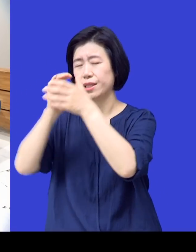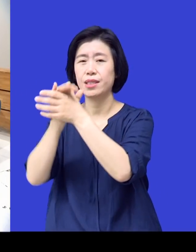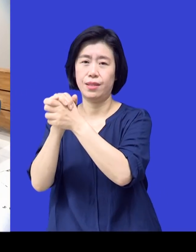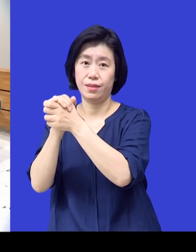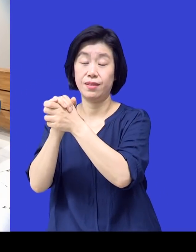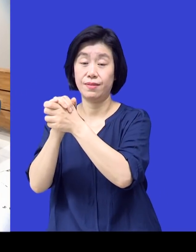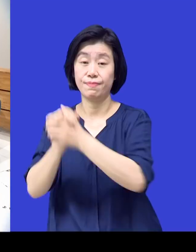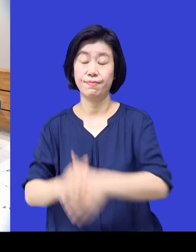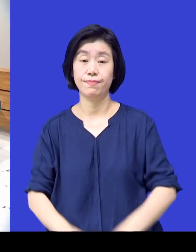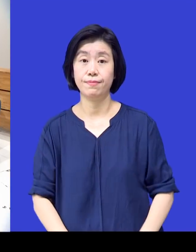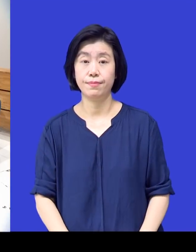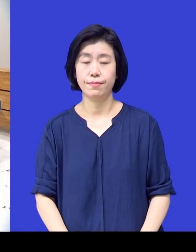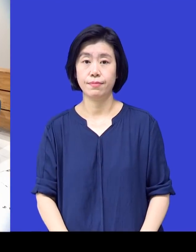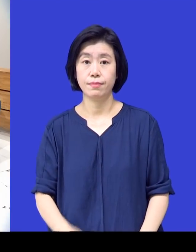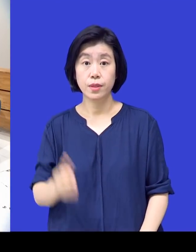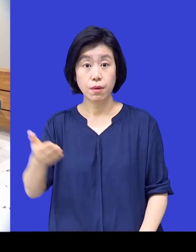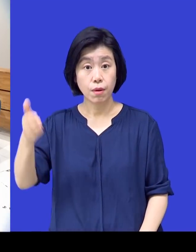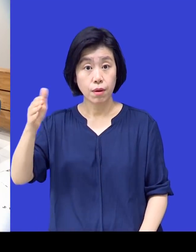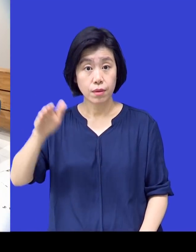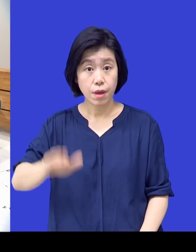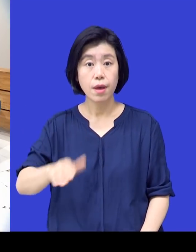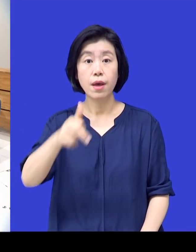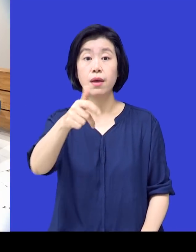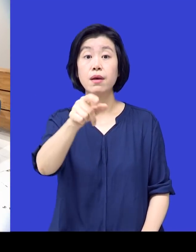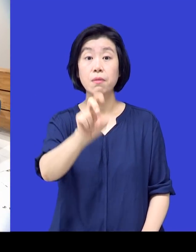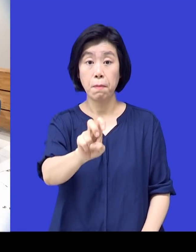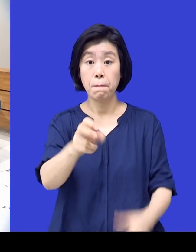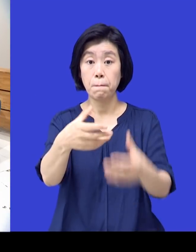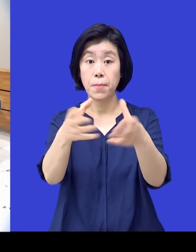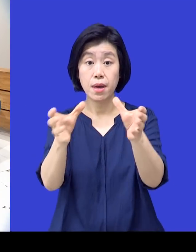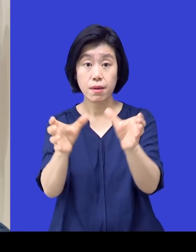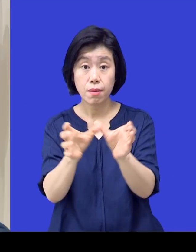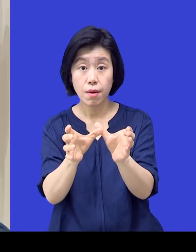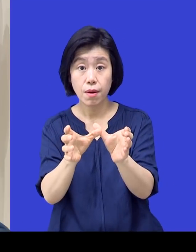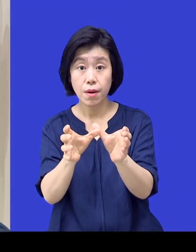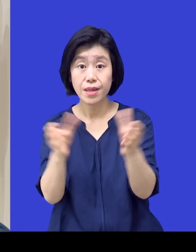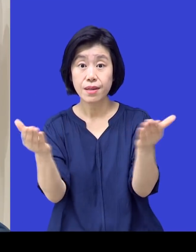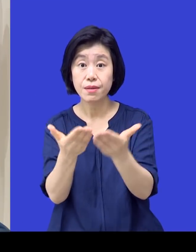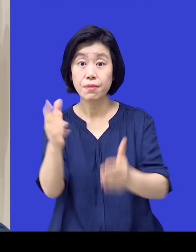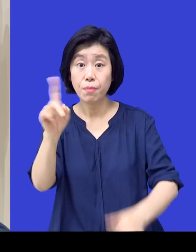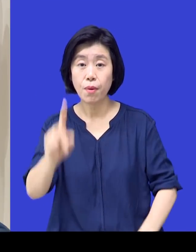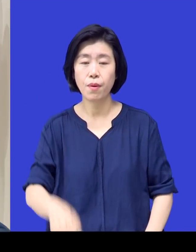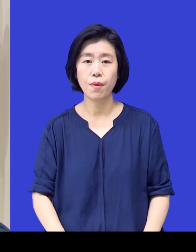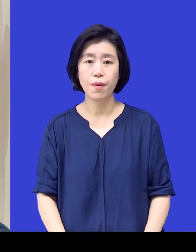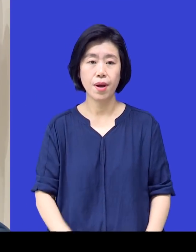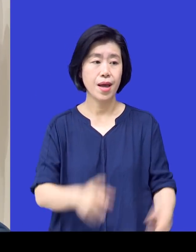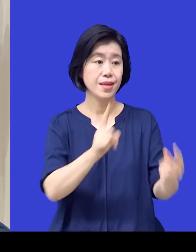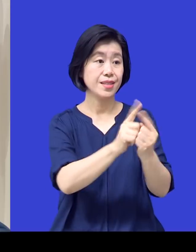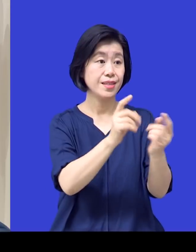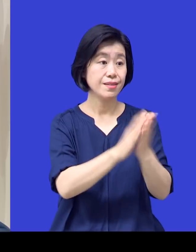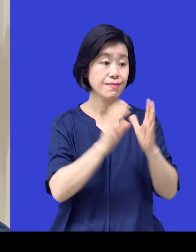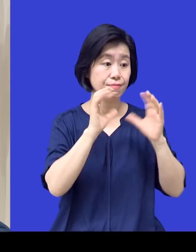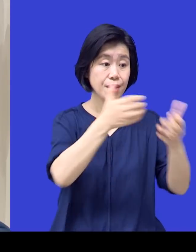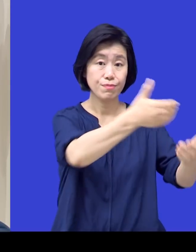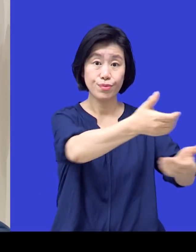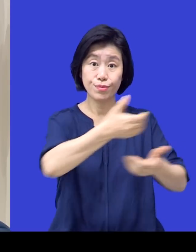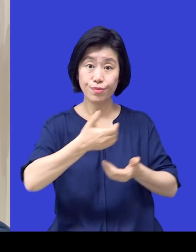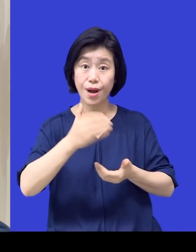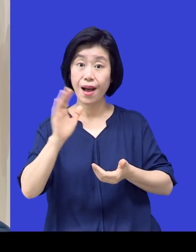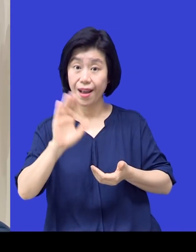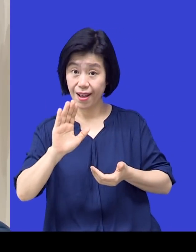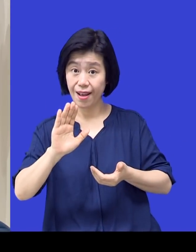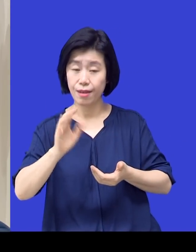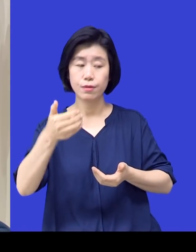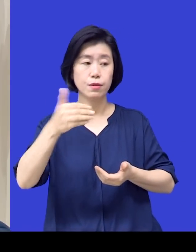네. 그런데 컴패션이 예. 전 세계에 이런 아이들을 우리가 직접 데리고 와서 키우지는 않지만